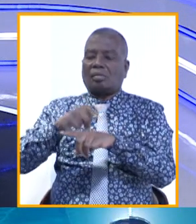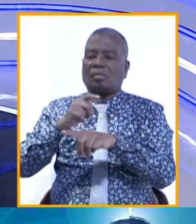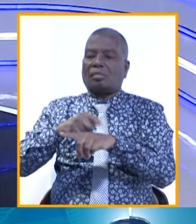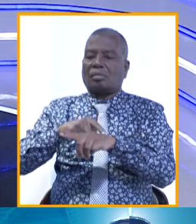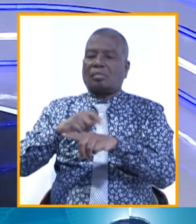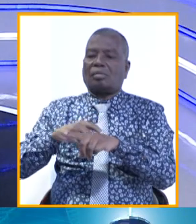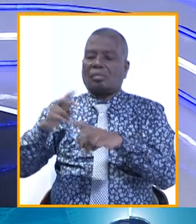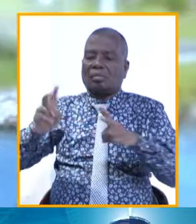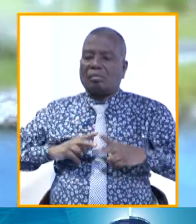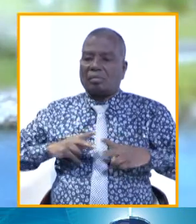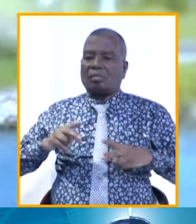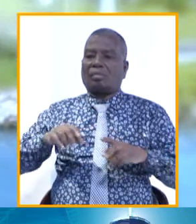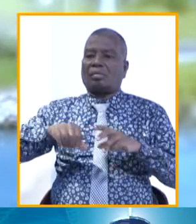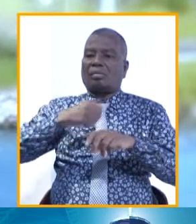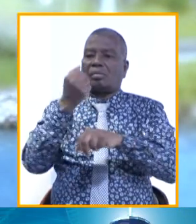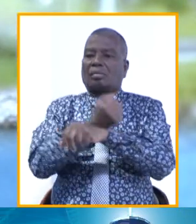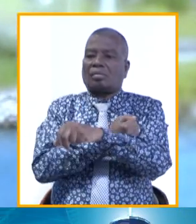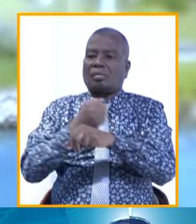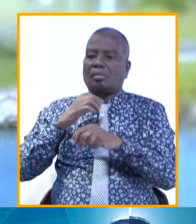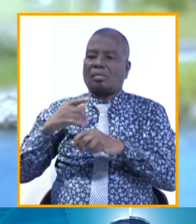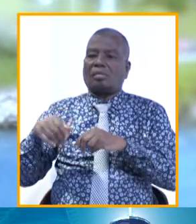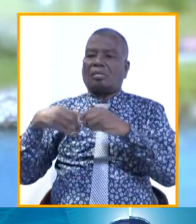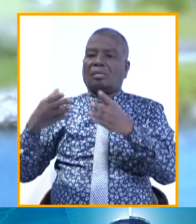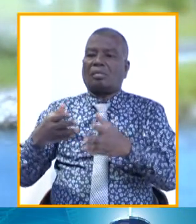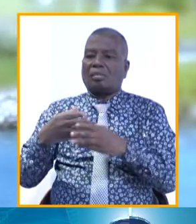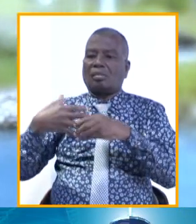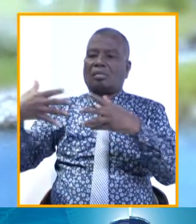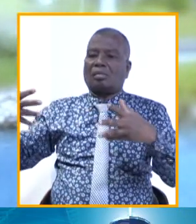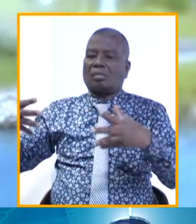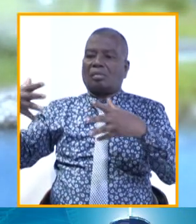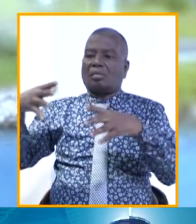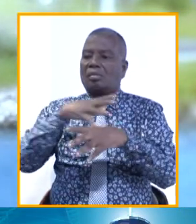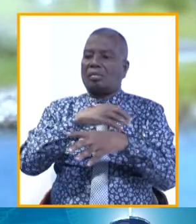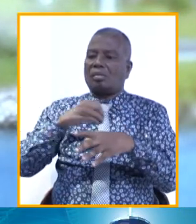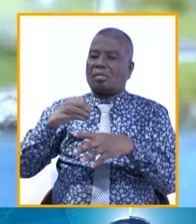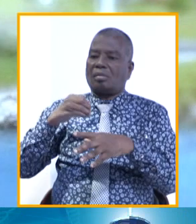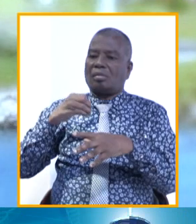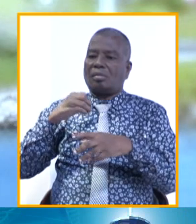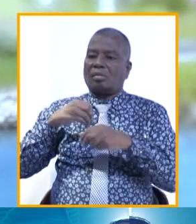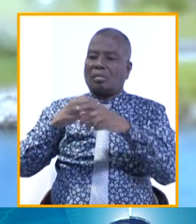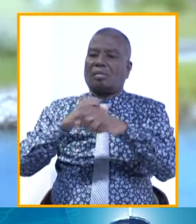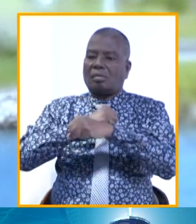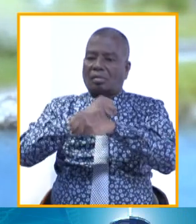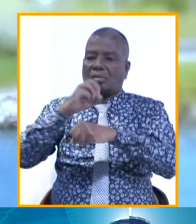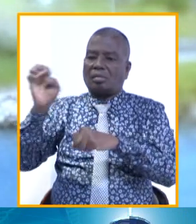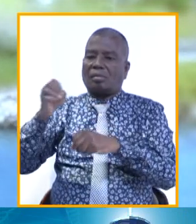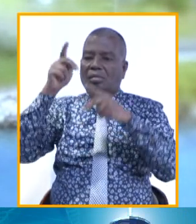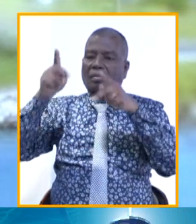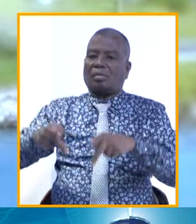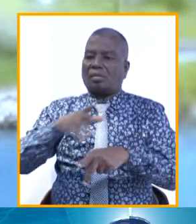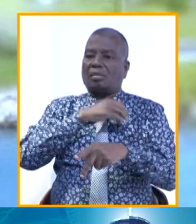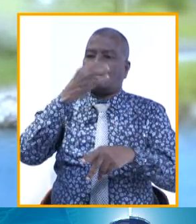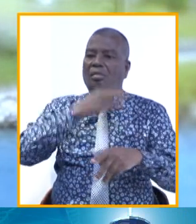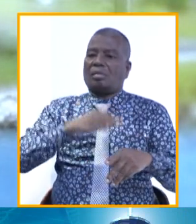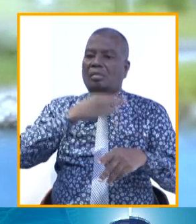vacances, les autorités avaient lancé les opérations Épervier. Il s'agissait bien sûr d'assurer la sécurité des personnes et